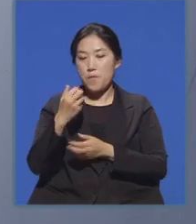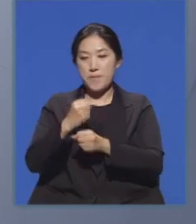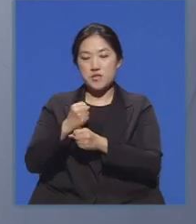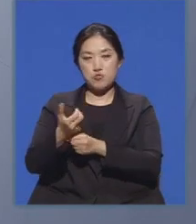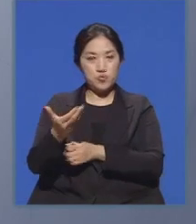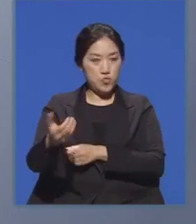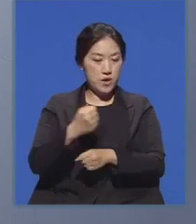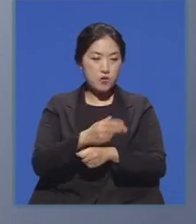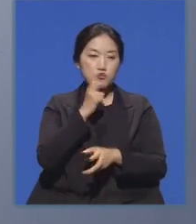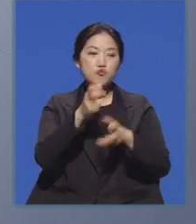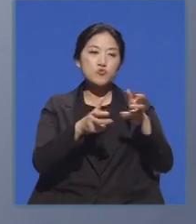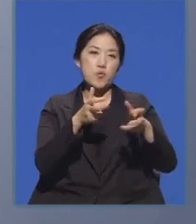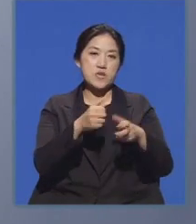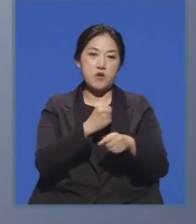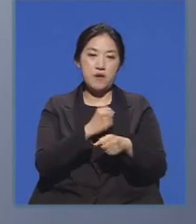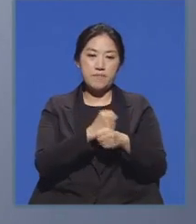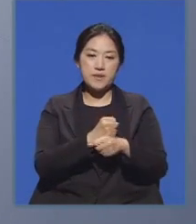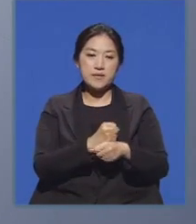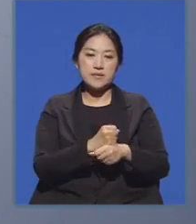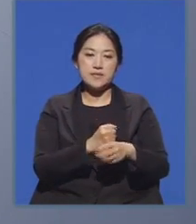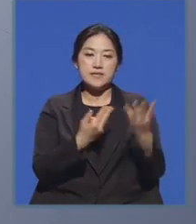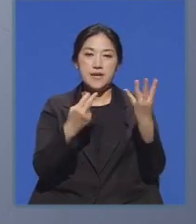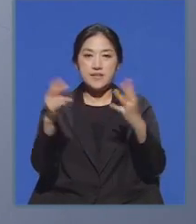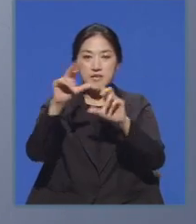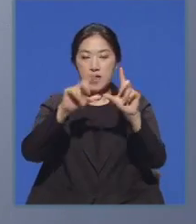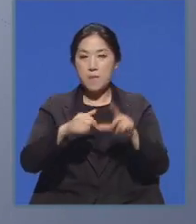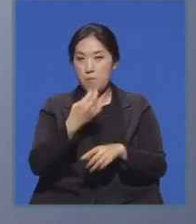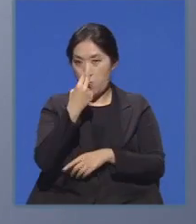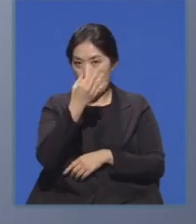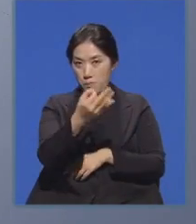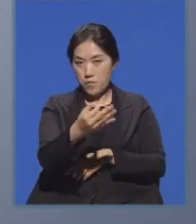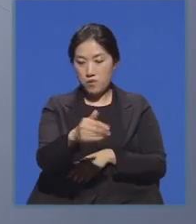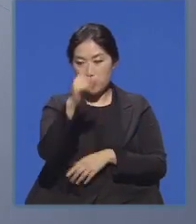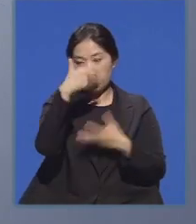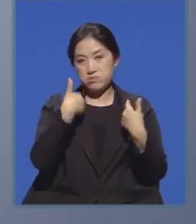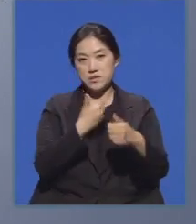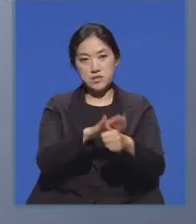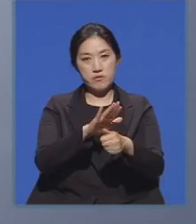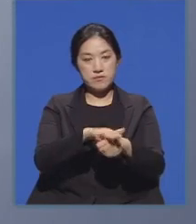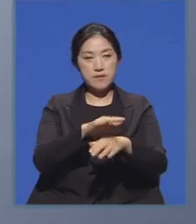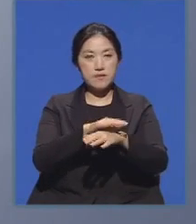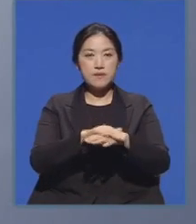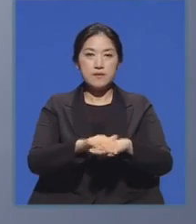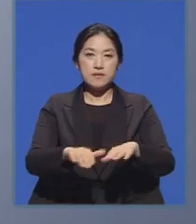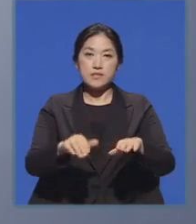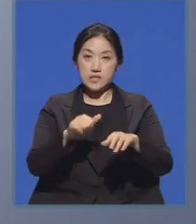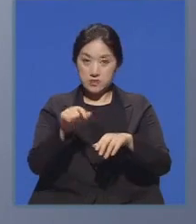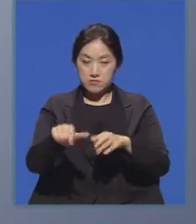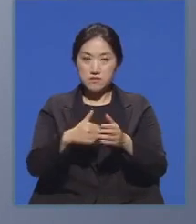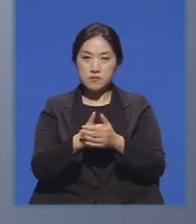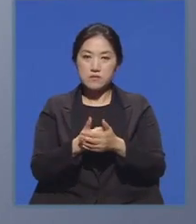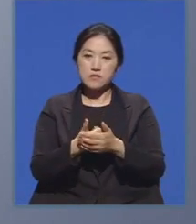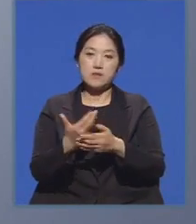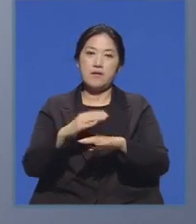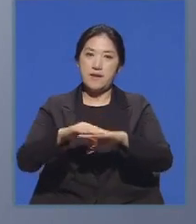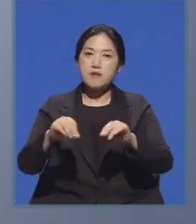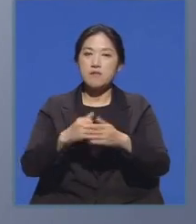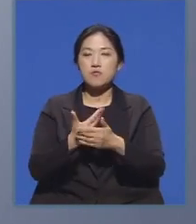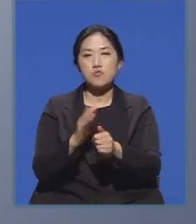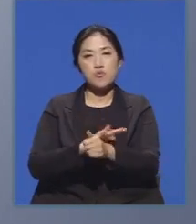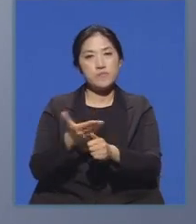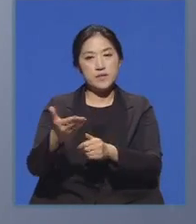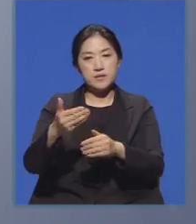만들어드리고 중소기업의 경우에 4대 사회보험료를 정부가 지원해서 대체인력 경비나 이런 데 도움이 되도록